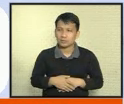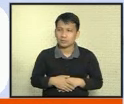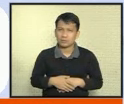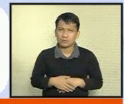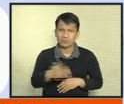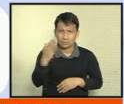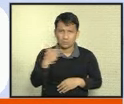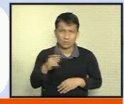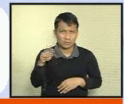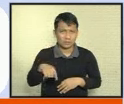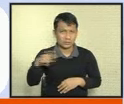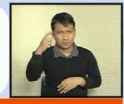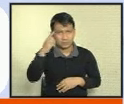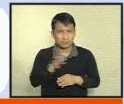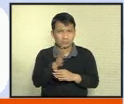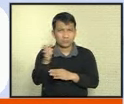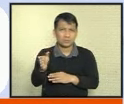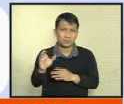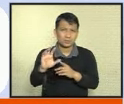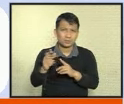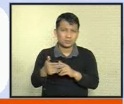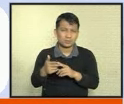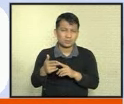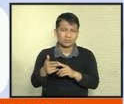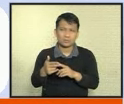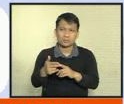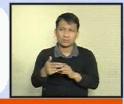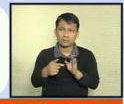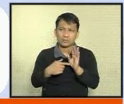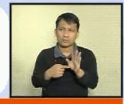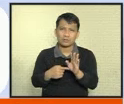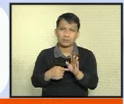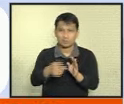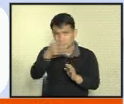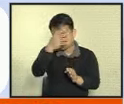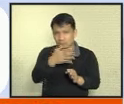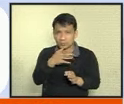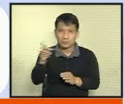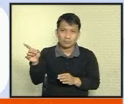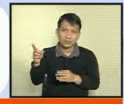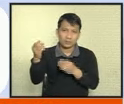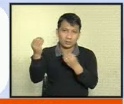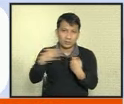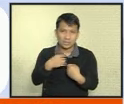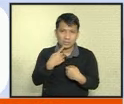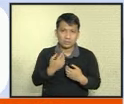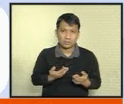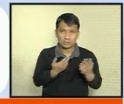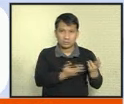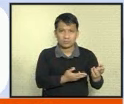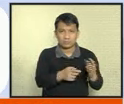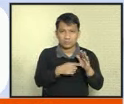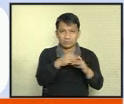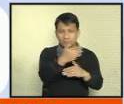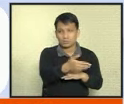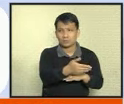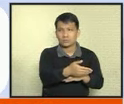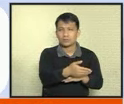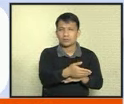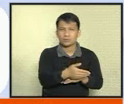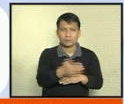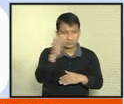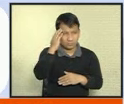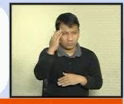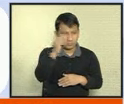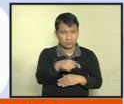Bakit naisipang pumunta sa kanya? Totoo lang po, parents ko po mismo nag-recommendo niya na nalaman